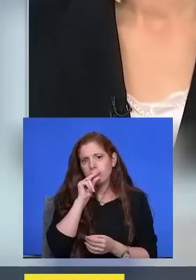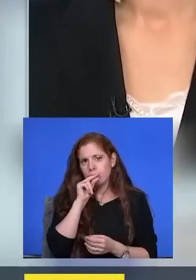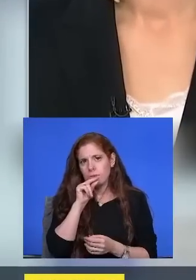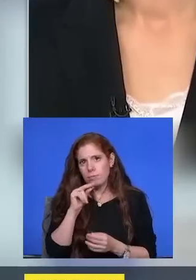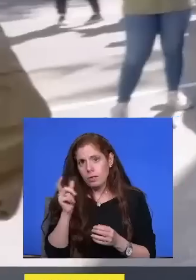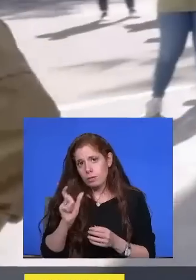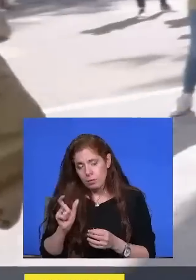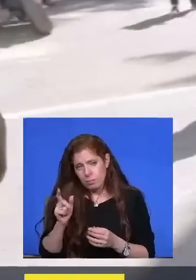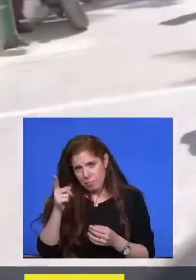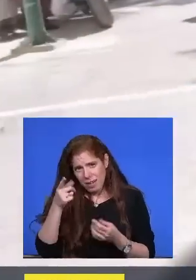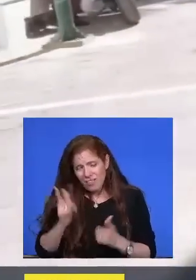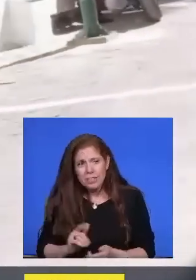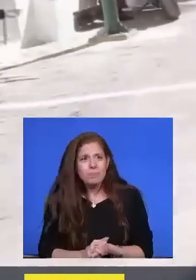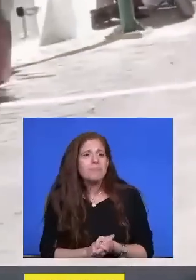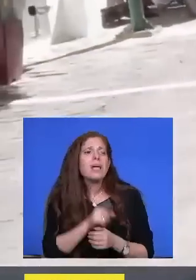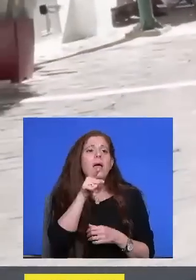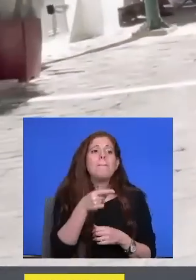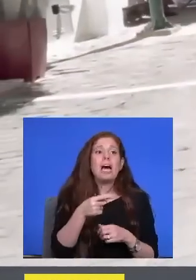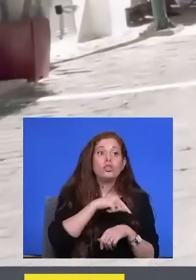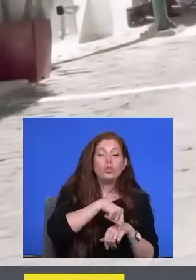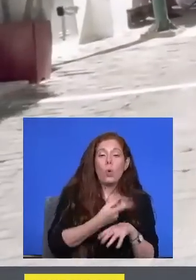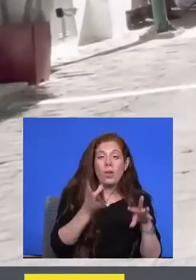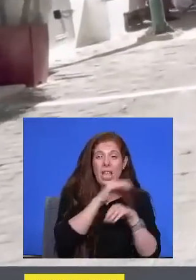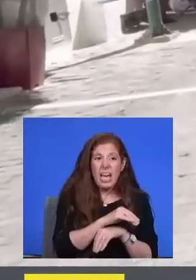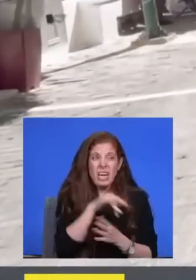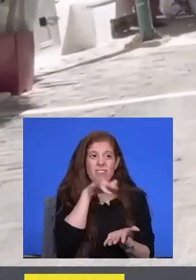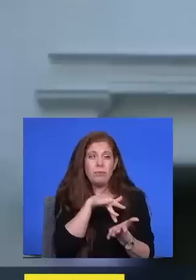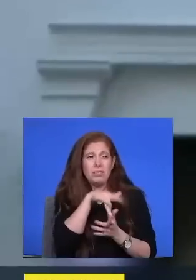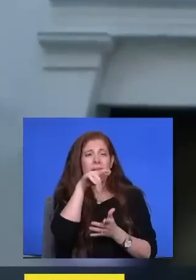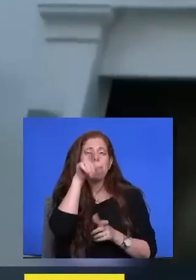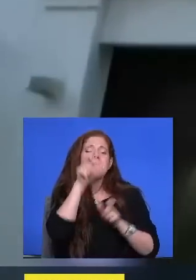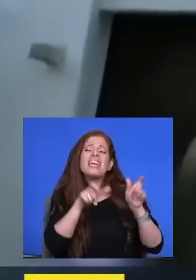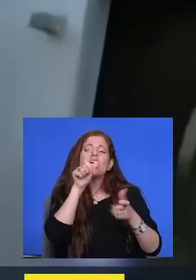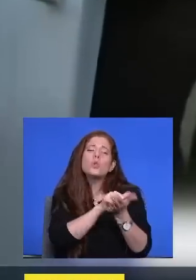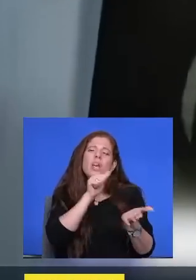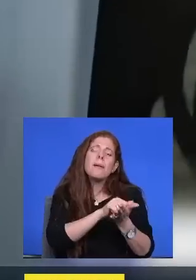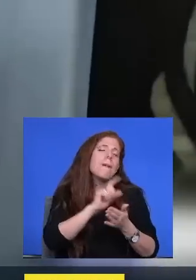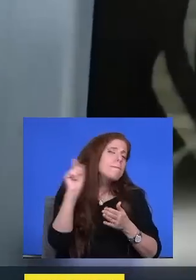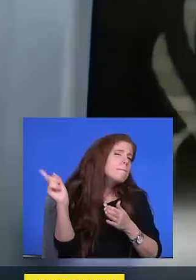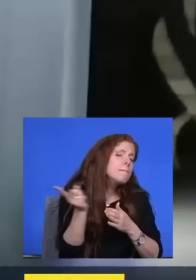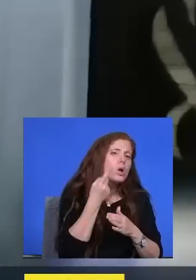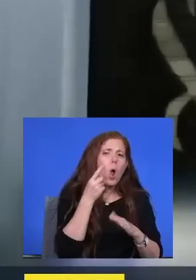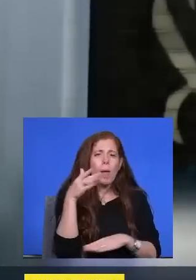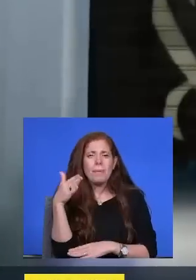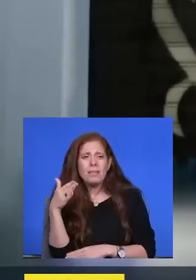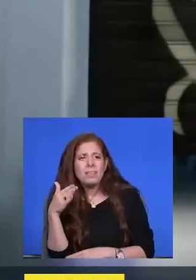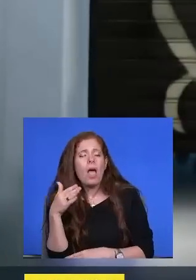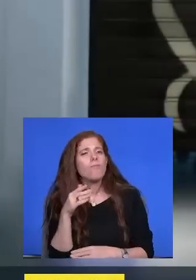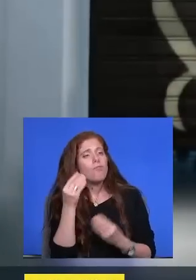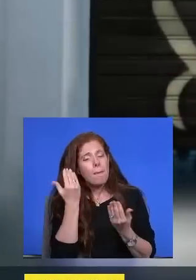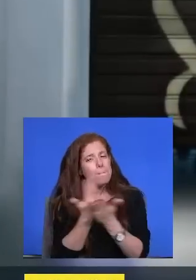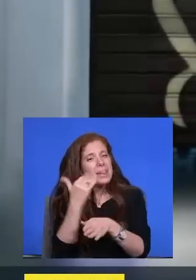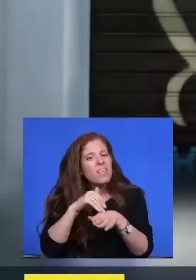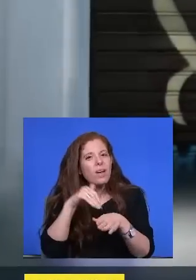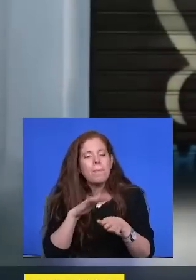מאז שעות הערב אתמול ניצבים כאן עיתונאים מכל כלי התקשורת במדינה ומדווחים בכל שעה בשידור חי איך נמנע